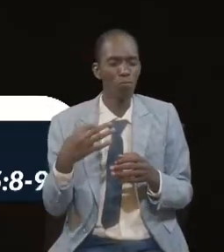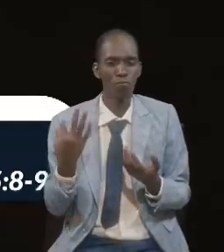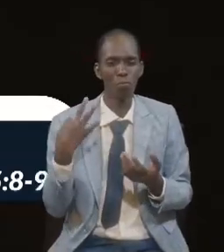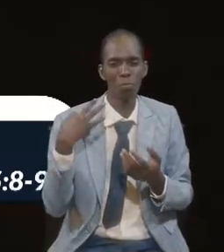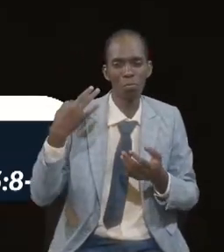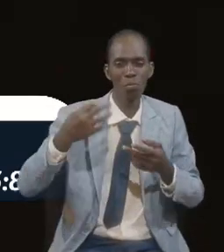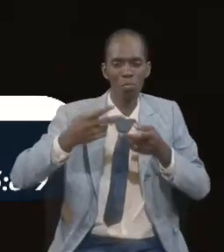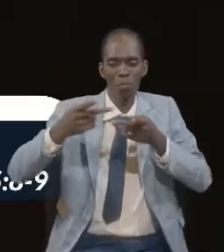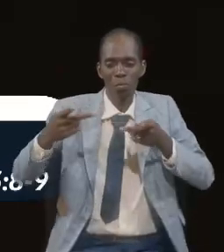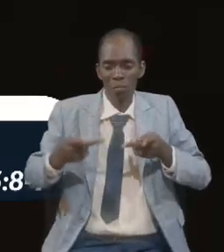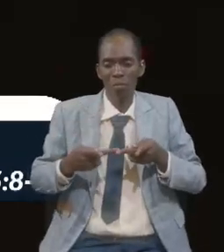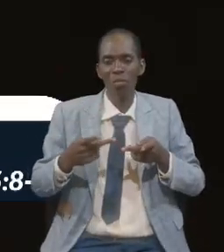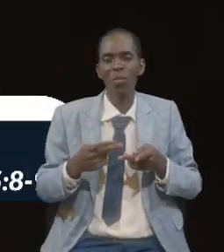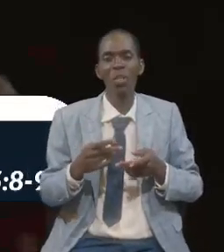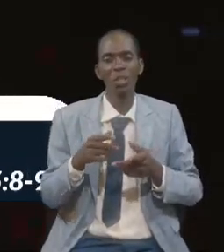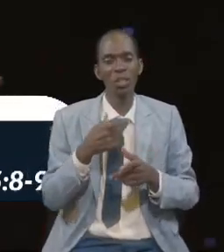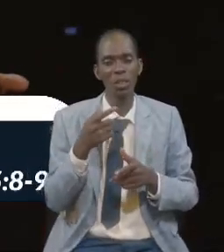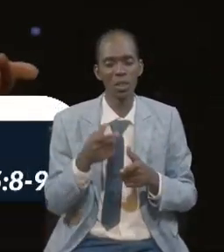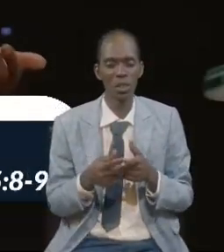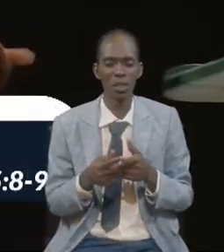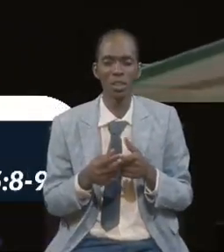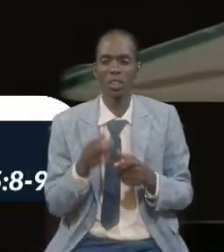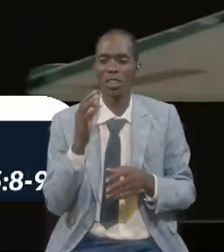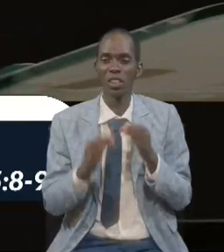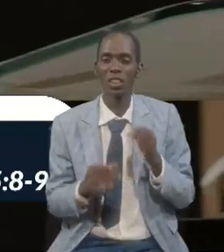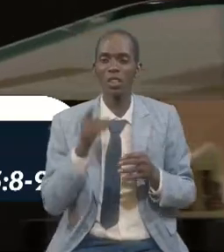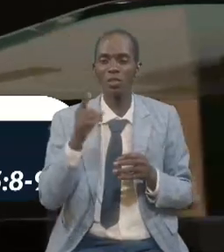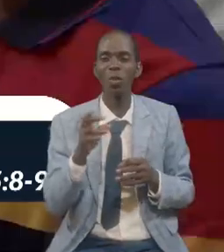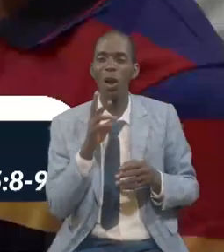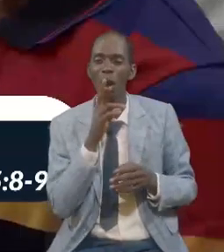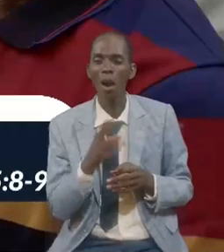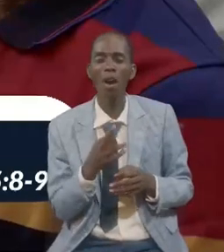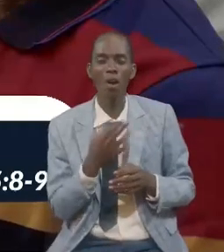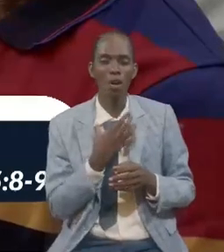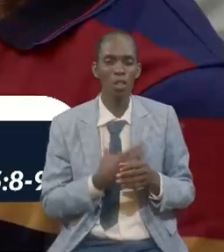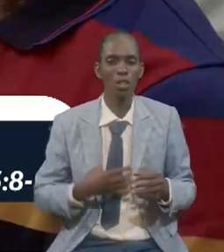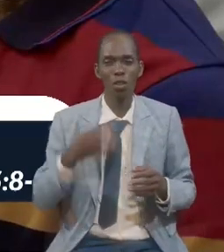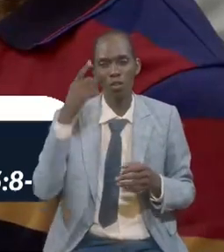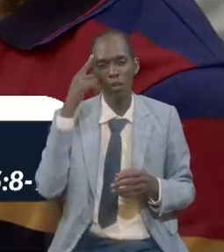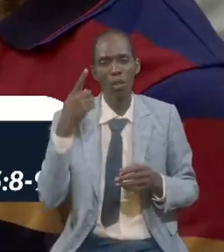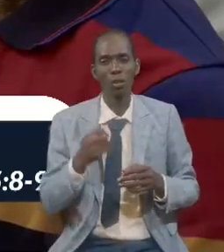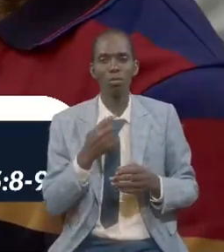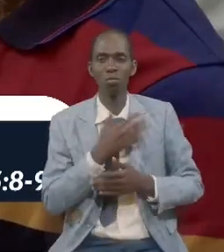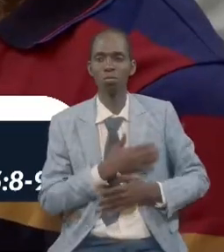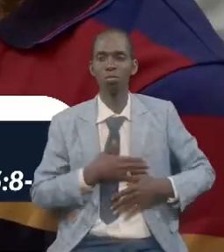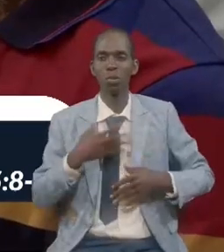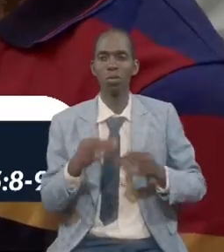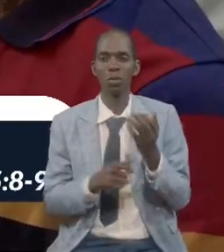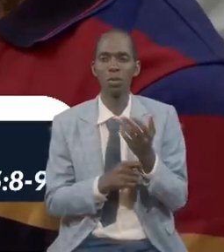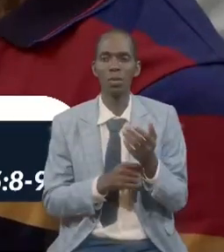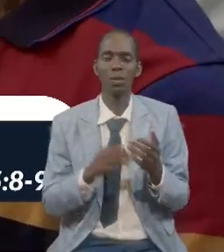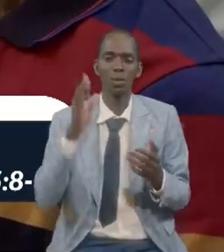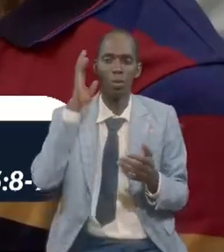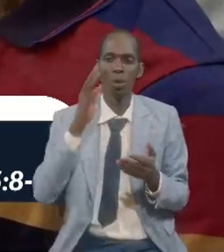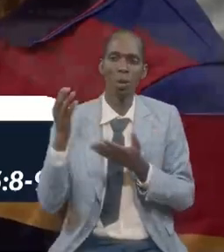avez soif de l'argent, ce n'est pas l'argent qui va vous tenter. Si vous avez soif des plaisirs de la chair, il va apporter